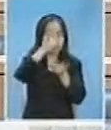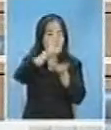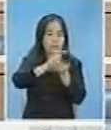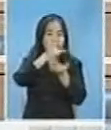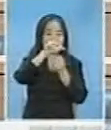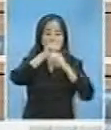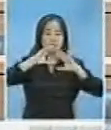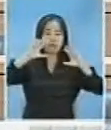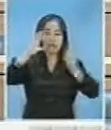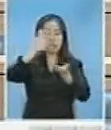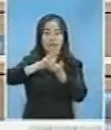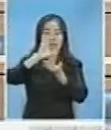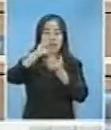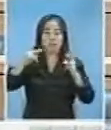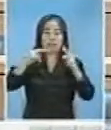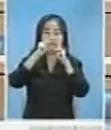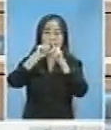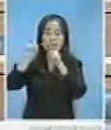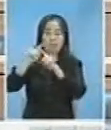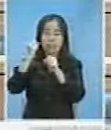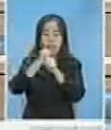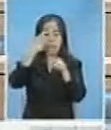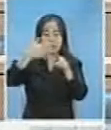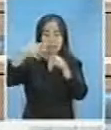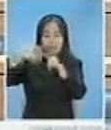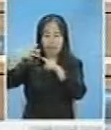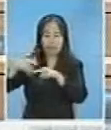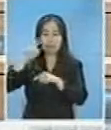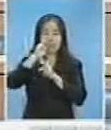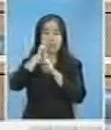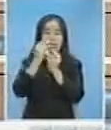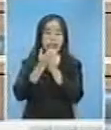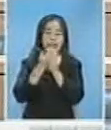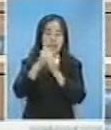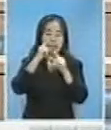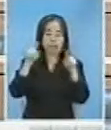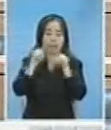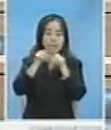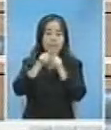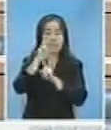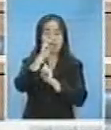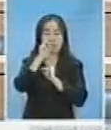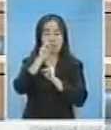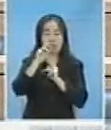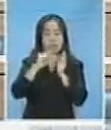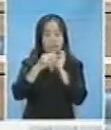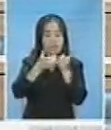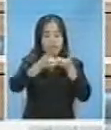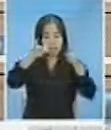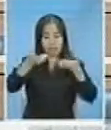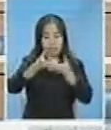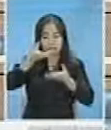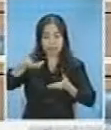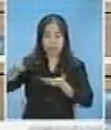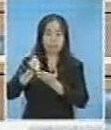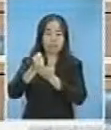ราชการหน่วยงานของกระทรวงแต่กระทรวงที่ทำไว้แล้วครับอาจจะซ้ำซ้อนกันได้ถามว่าทำไมล่ะทำไมไม่เอาเงินตรงนั้นไปช่วยเหลือพี่น้องเกษ